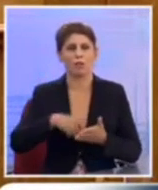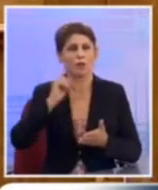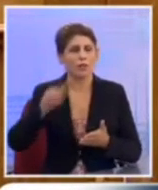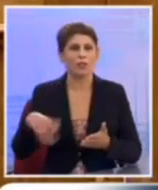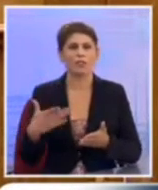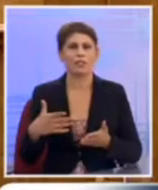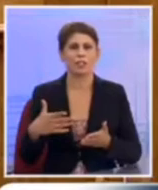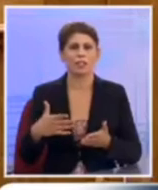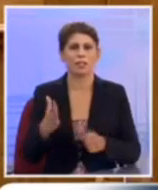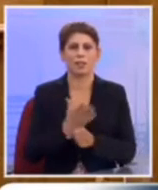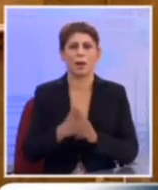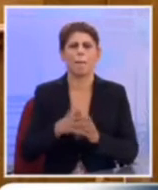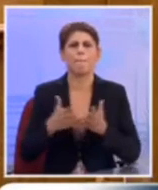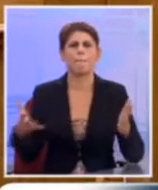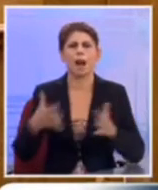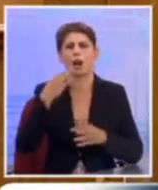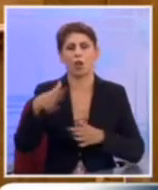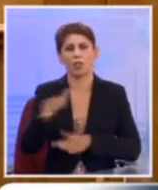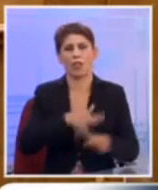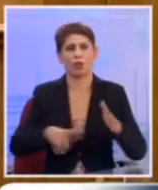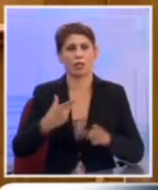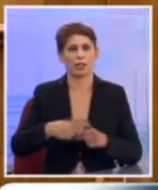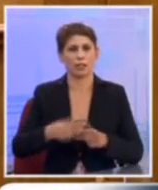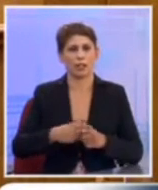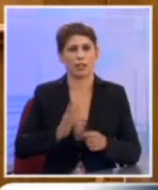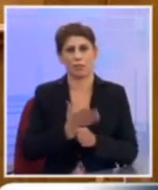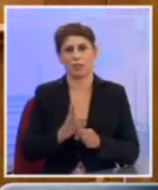της μεγαλοδιαφθοράς στη χώρα μας.